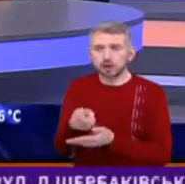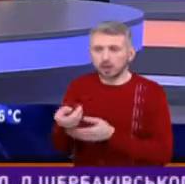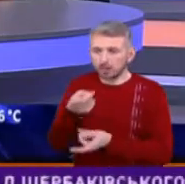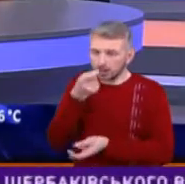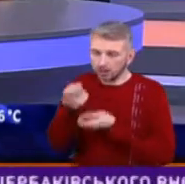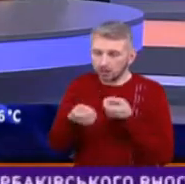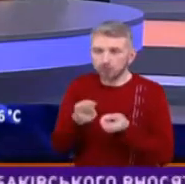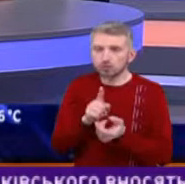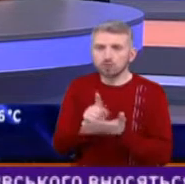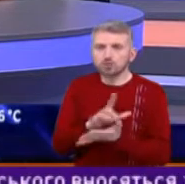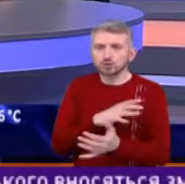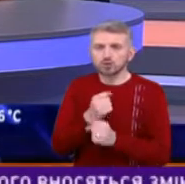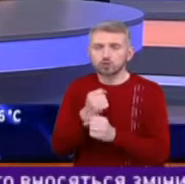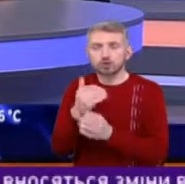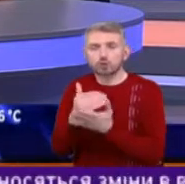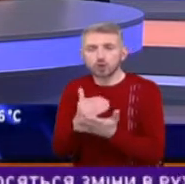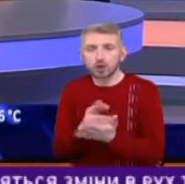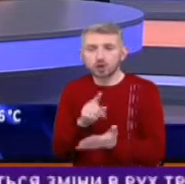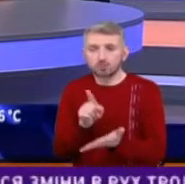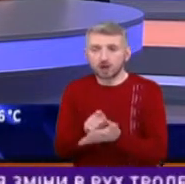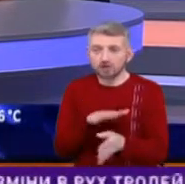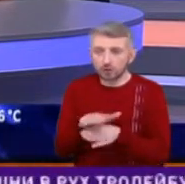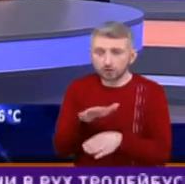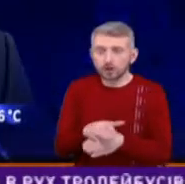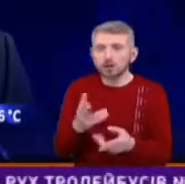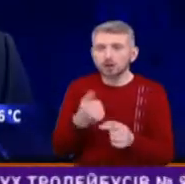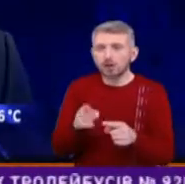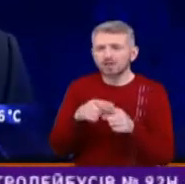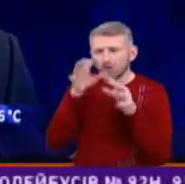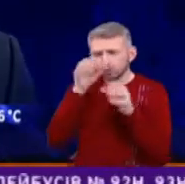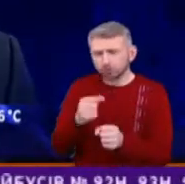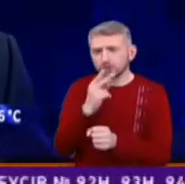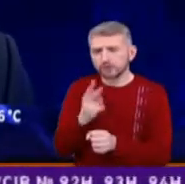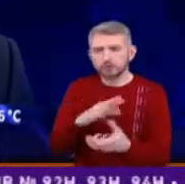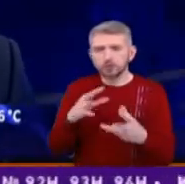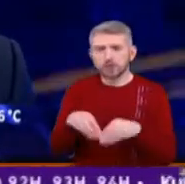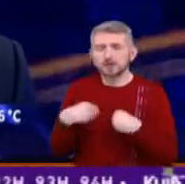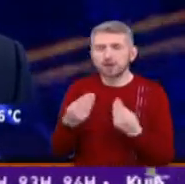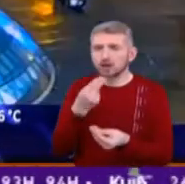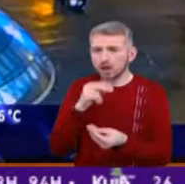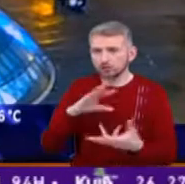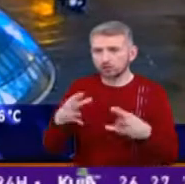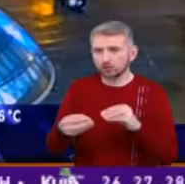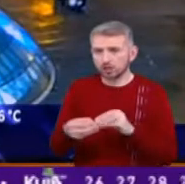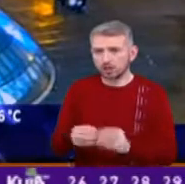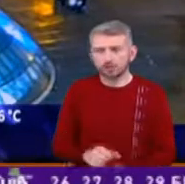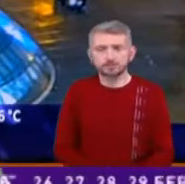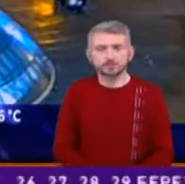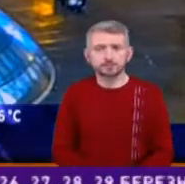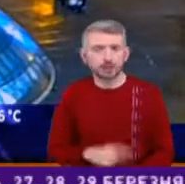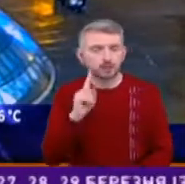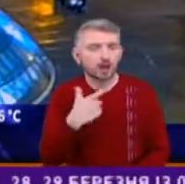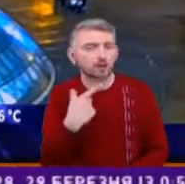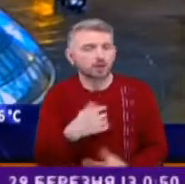деталі, що має бути зроблено в програмі, як воно має виконуватись, так це нудно дивитись, але в результаті це дає кращий ефект. І всіх би туди, на CSPN, туди, на той канал. Знаєте, де